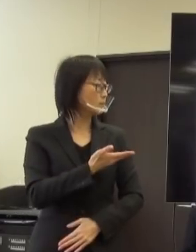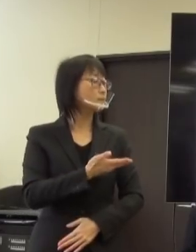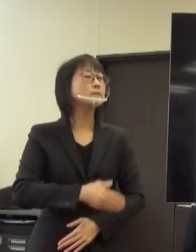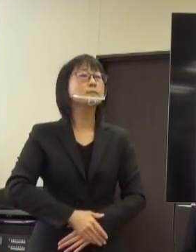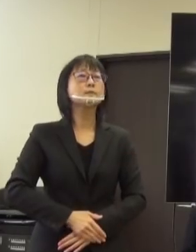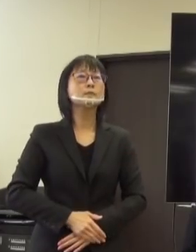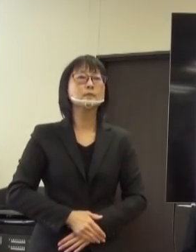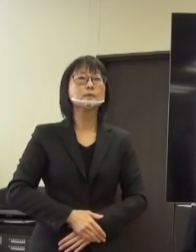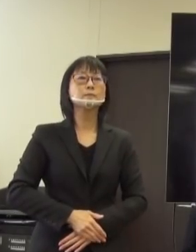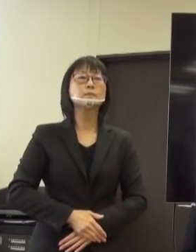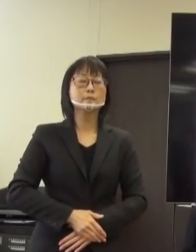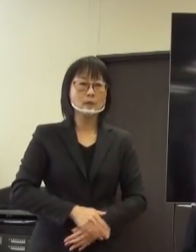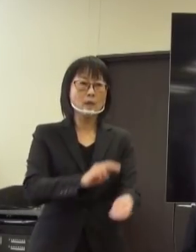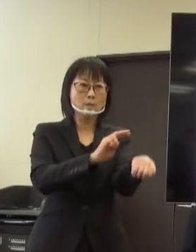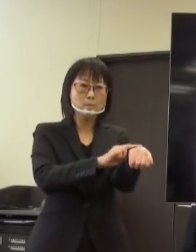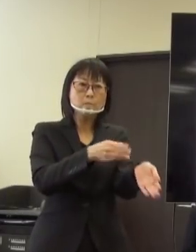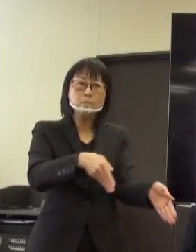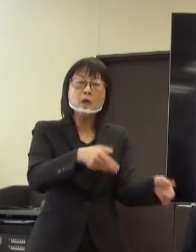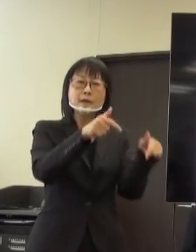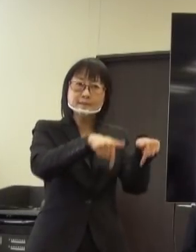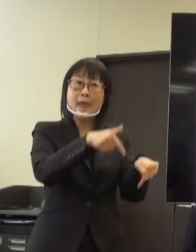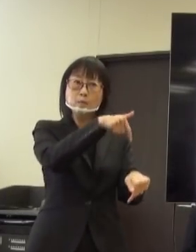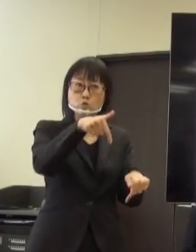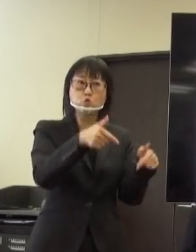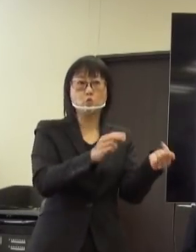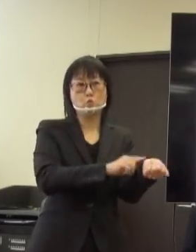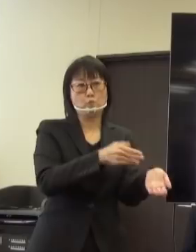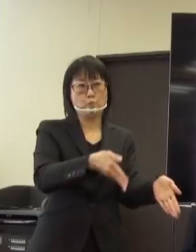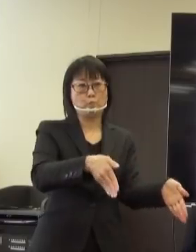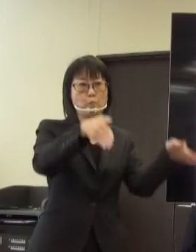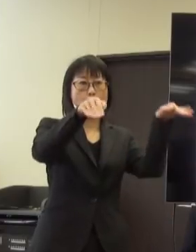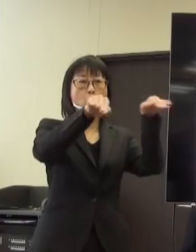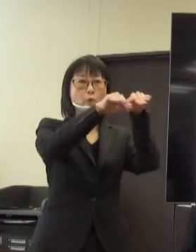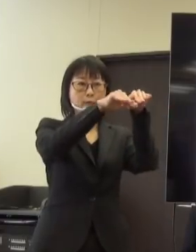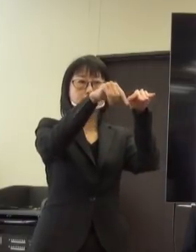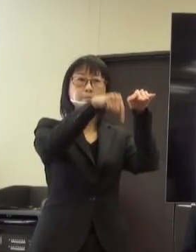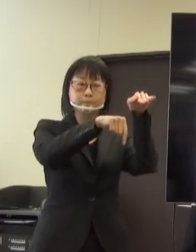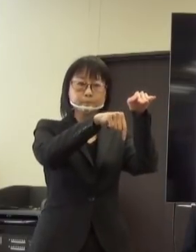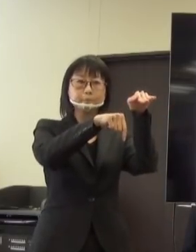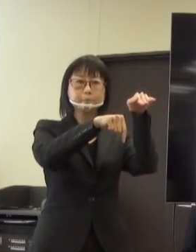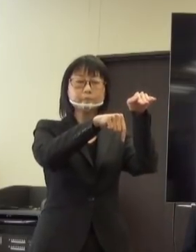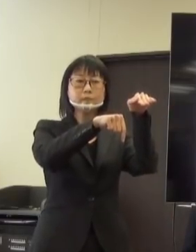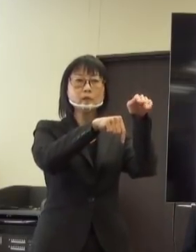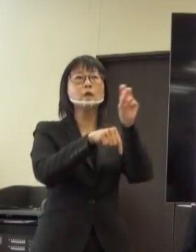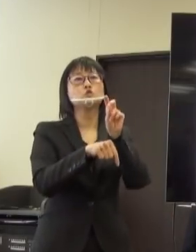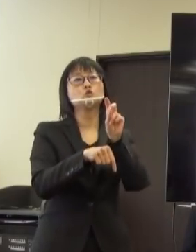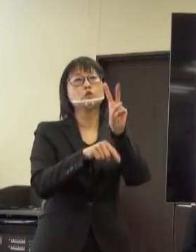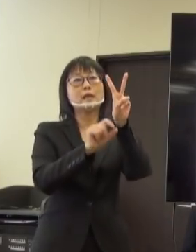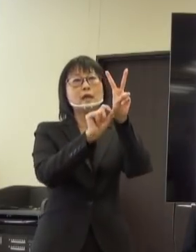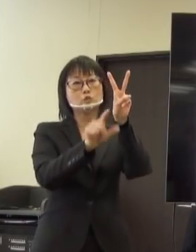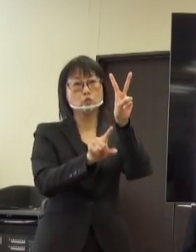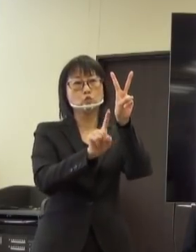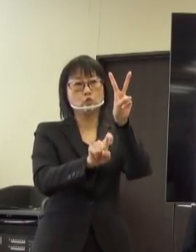西部病院におきましては、まあ、この18から、